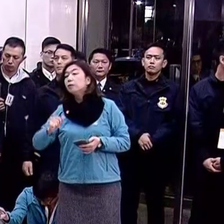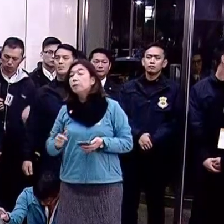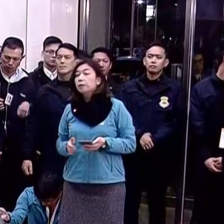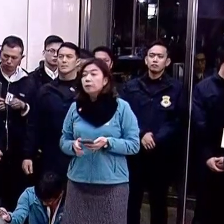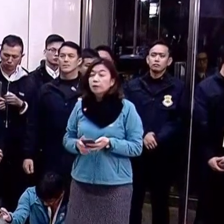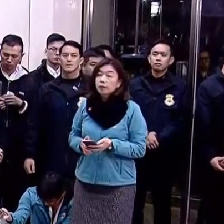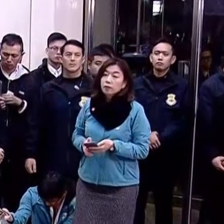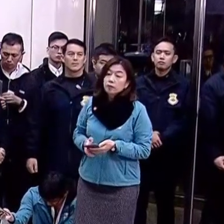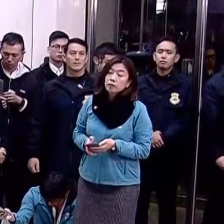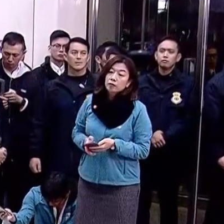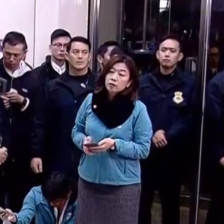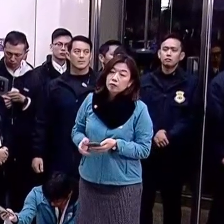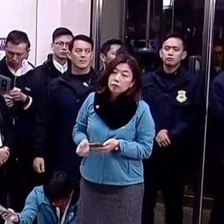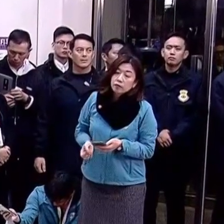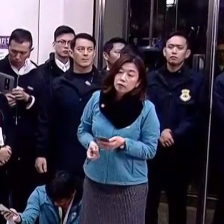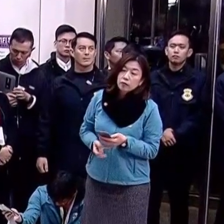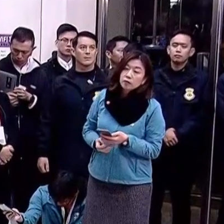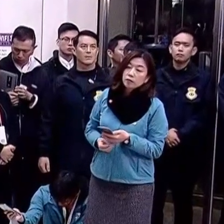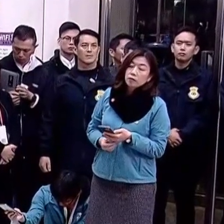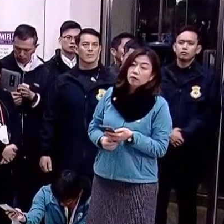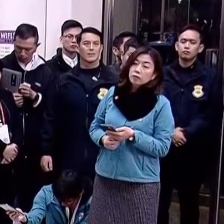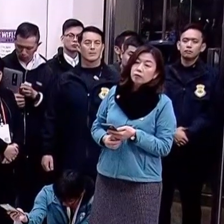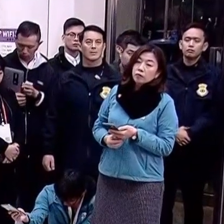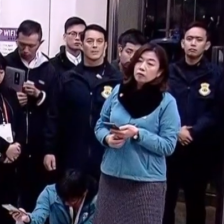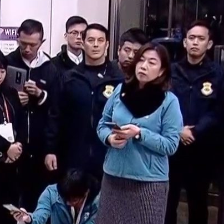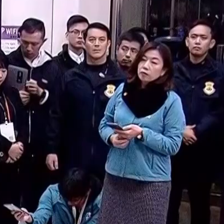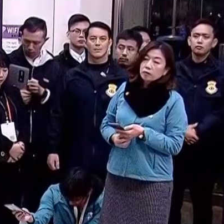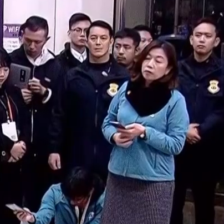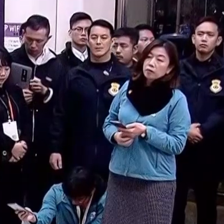为政见发表会的焦点，蔡政府是为了国家安